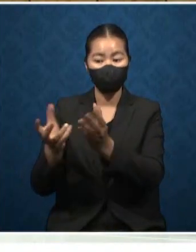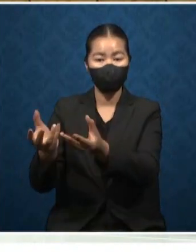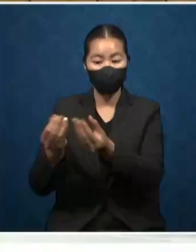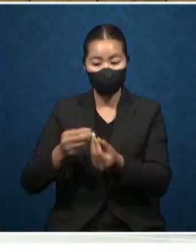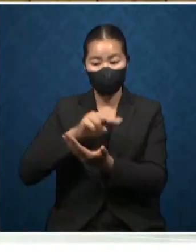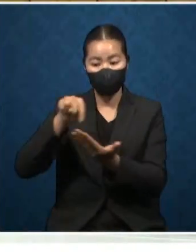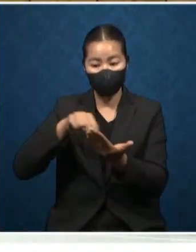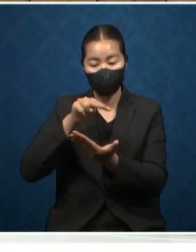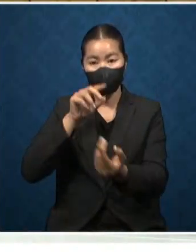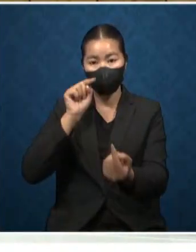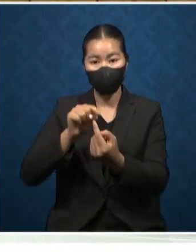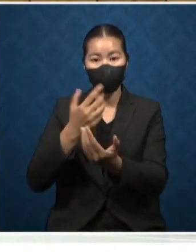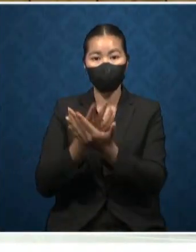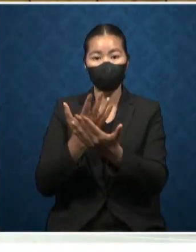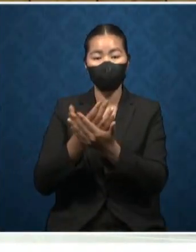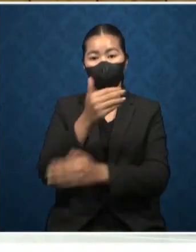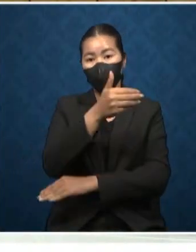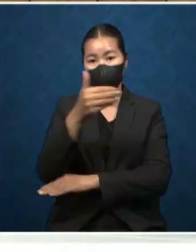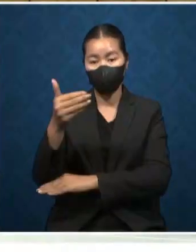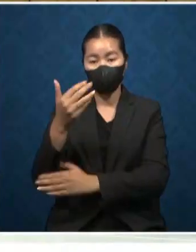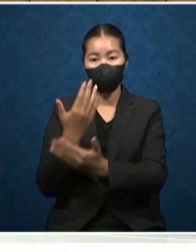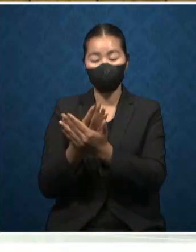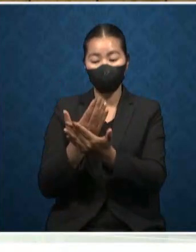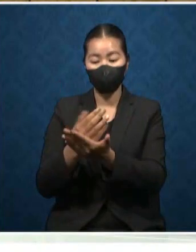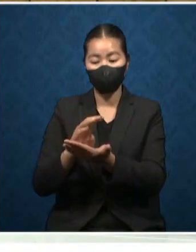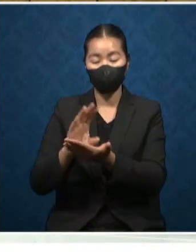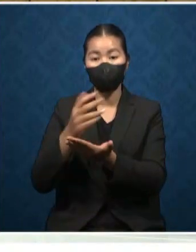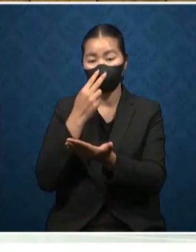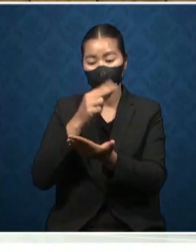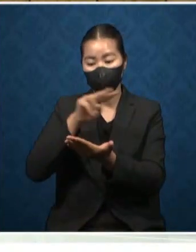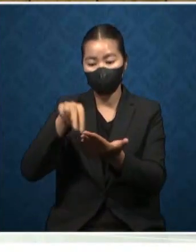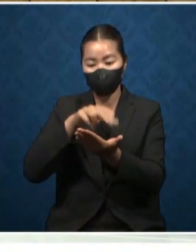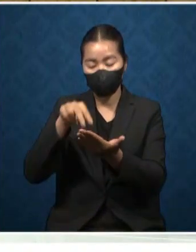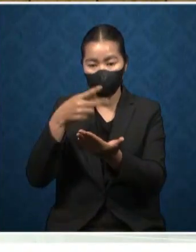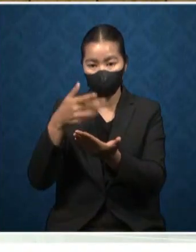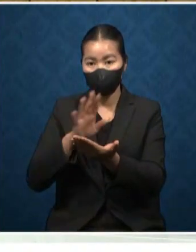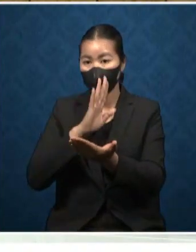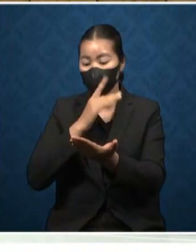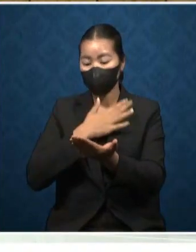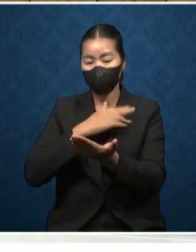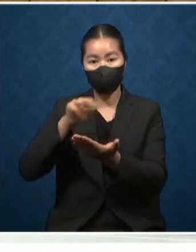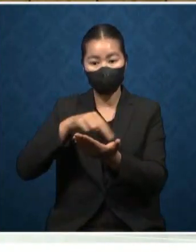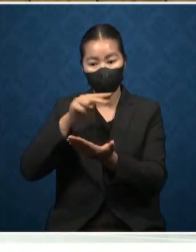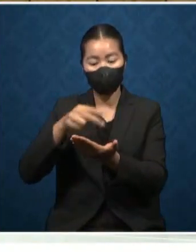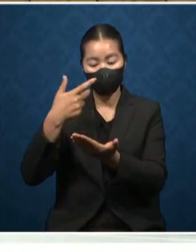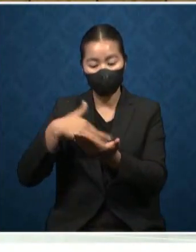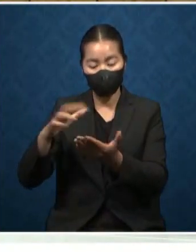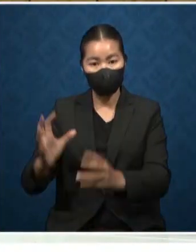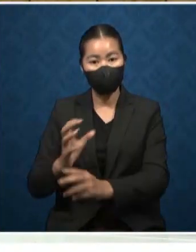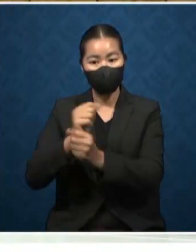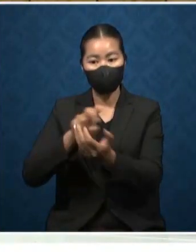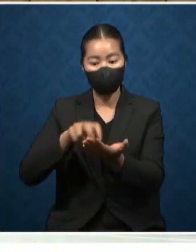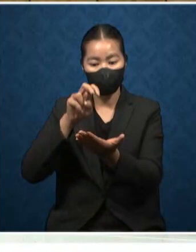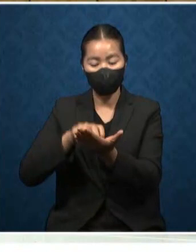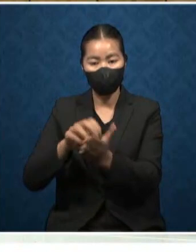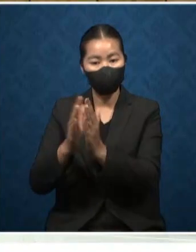ด้วยการตรวจเงินแผ่นดินเมื่อสำนักงานการตรวจเงินแผ่นดินได้ทำการตรวจสอบรับรองบัญชีและการเงินทุกประเภท